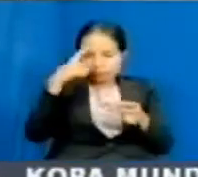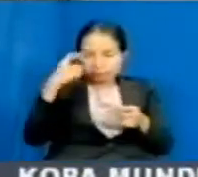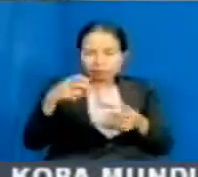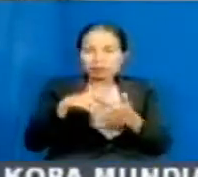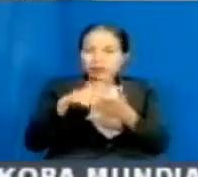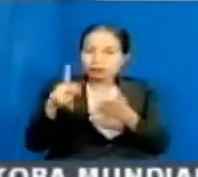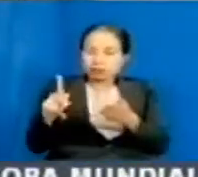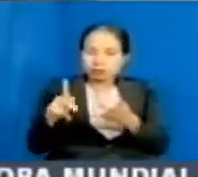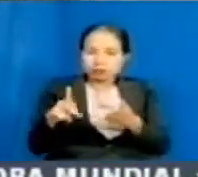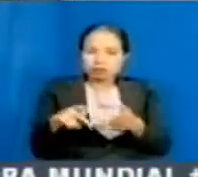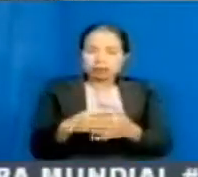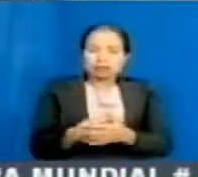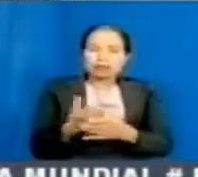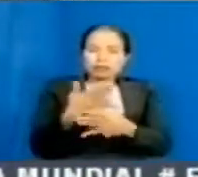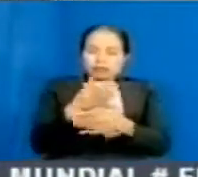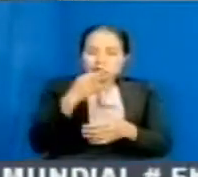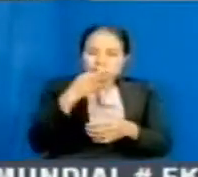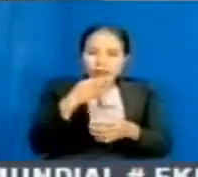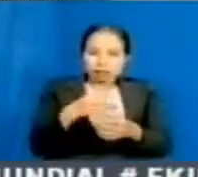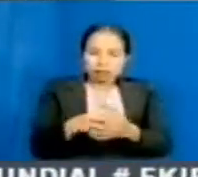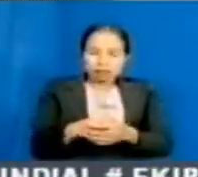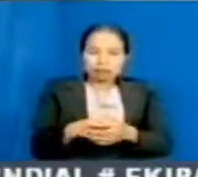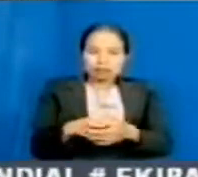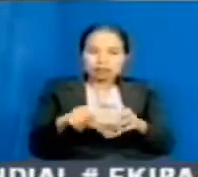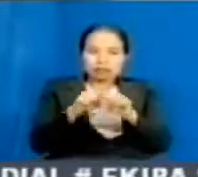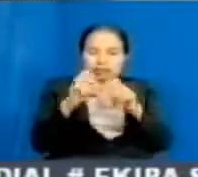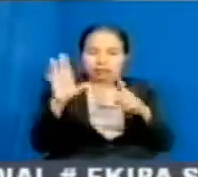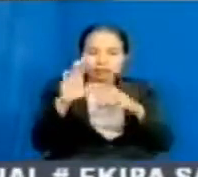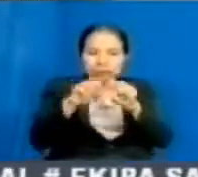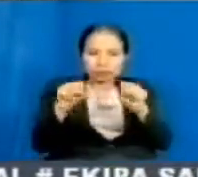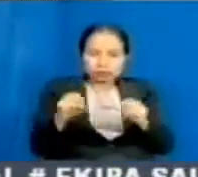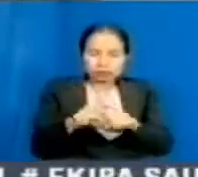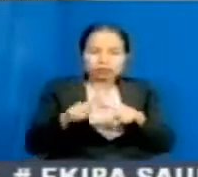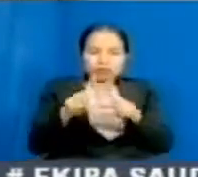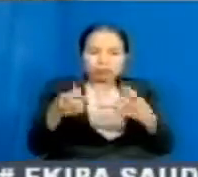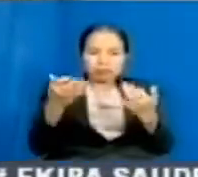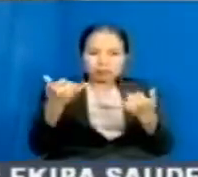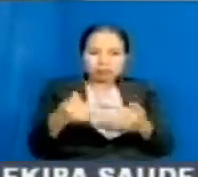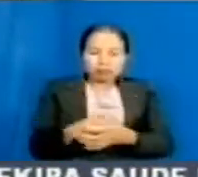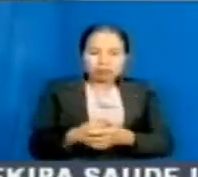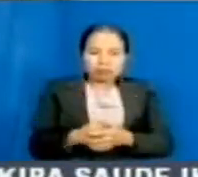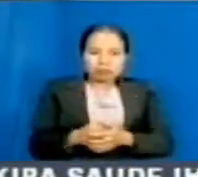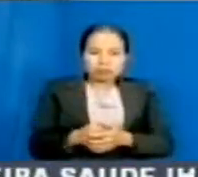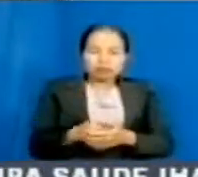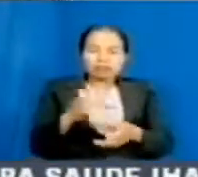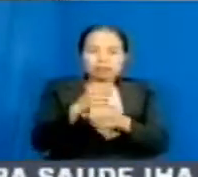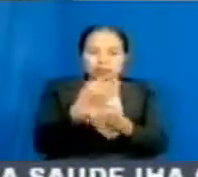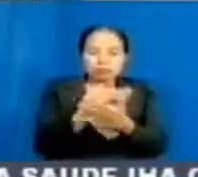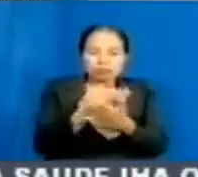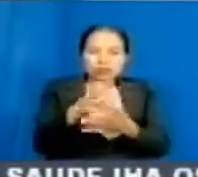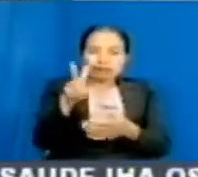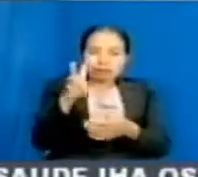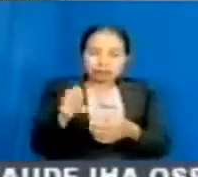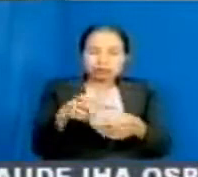selu halu distribution ya suku mai be suku masagora be seran usi $200 mas selu ini